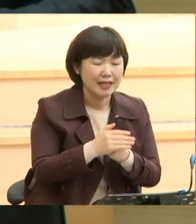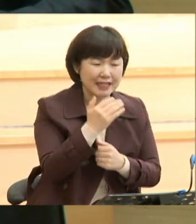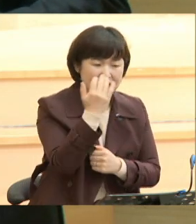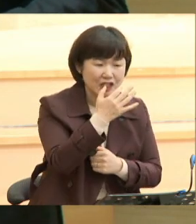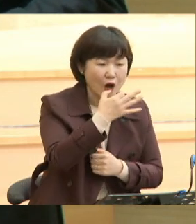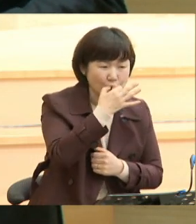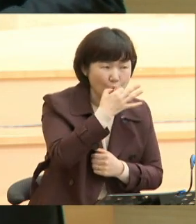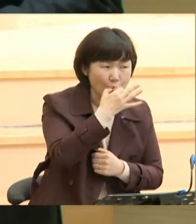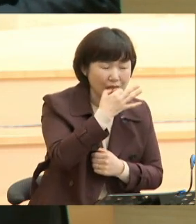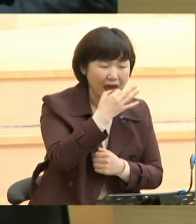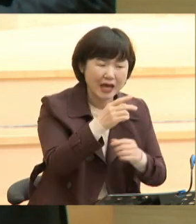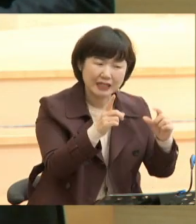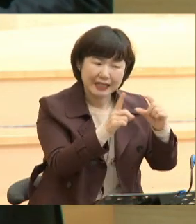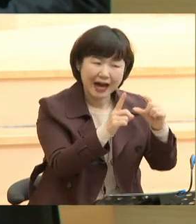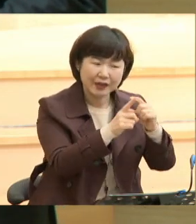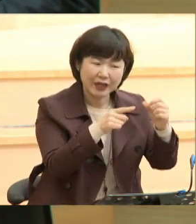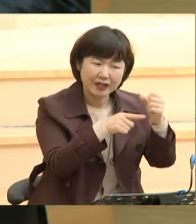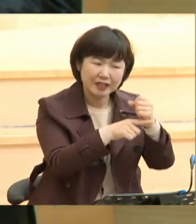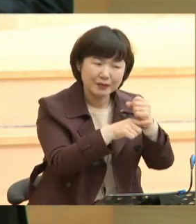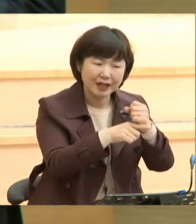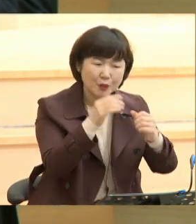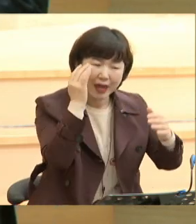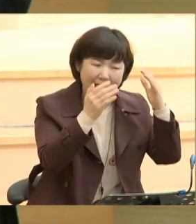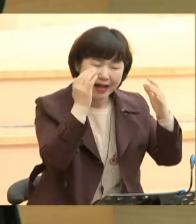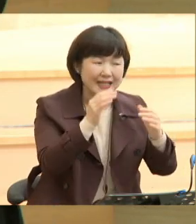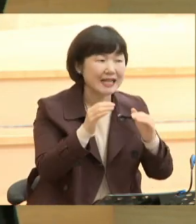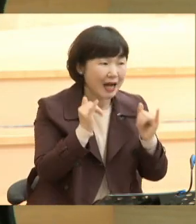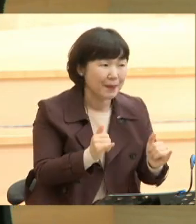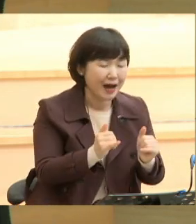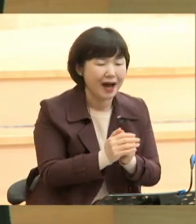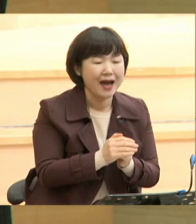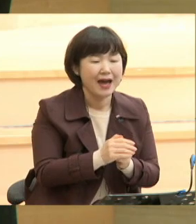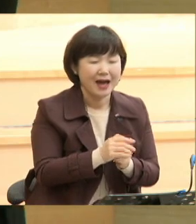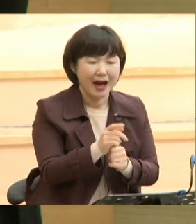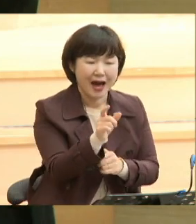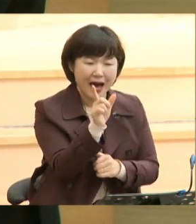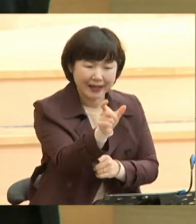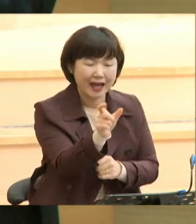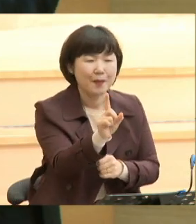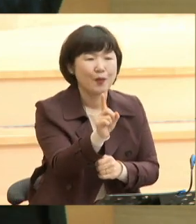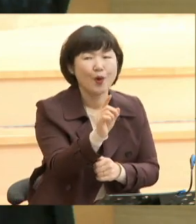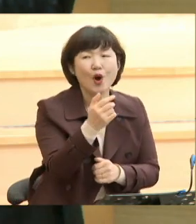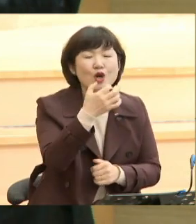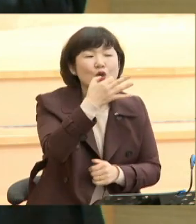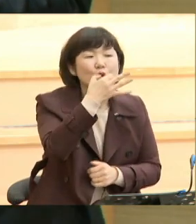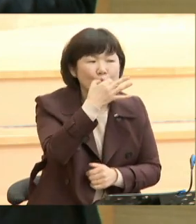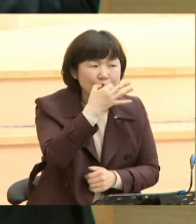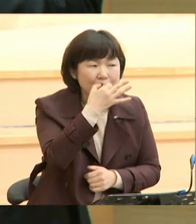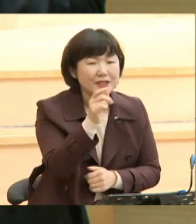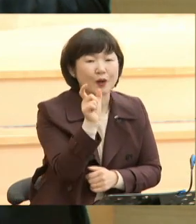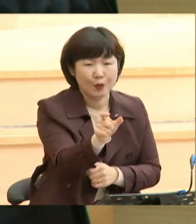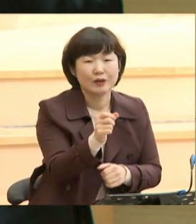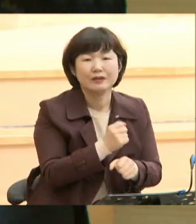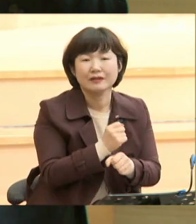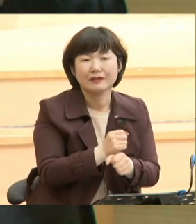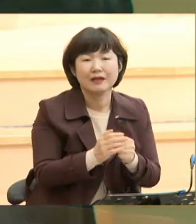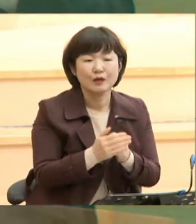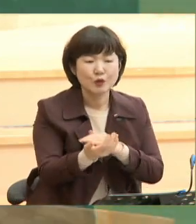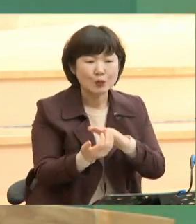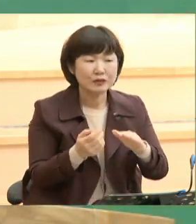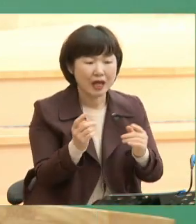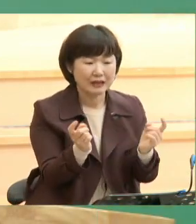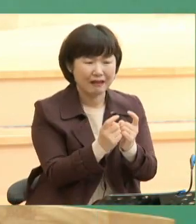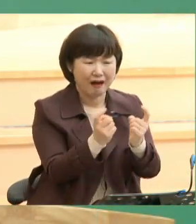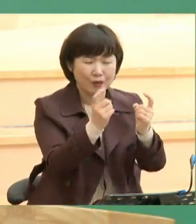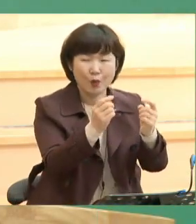어떤 의미 까 헷갈릴 까봐 한마디로 욕심이라고 따다가 났어 그러니까 앞서 얘기했던 싸우는 정력 이라는 게 뭐냐 캄포